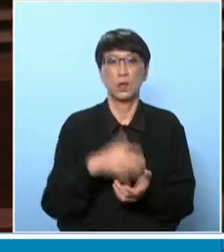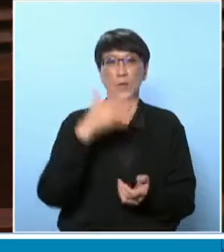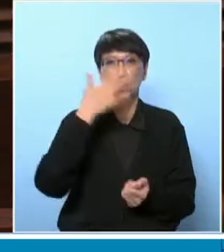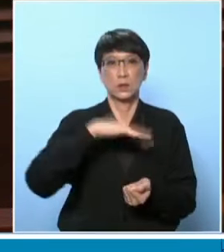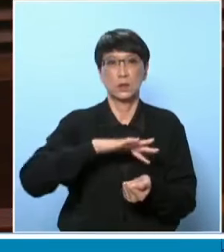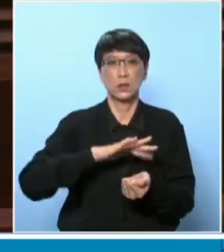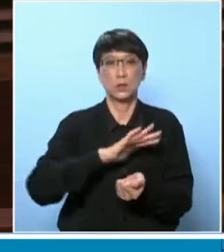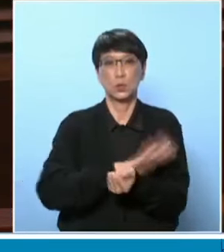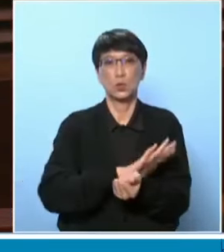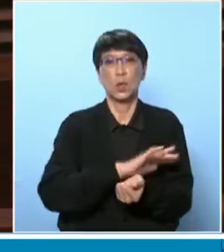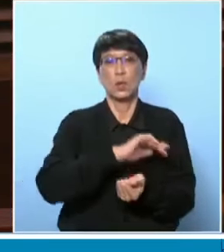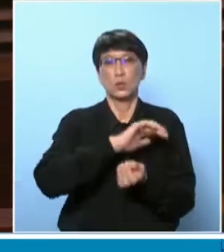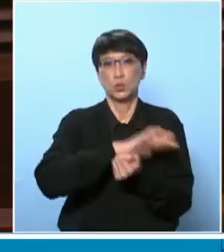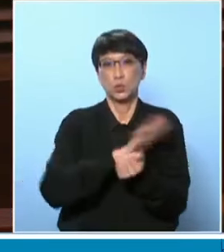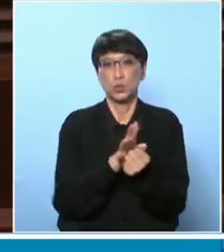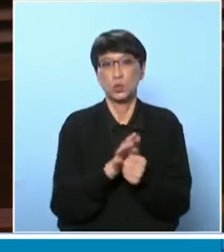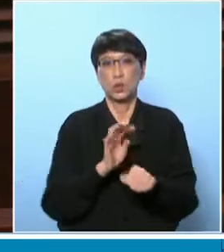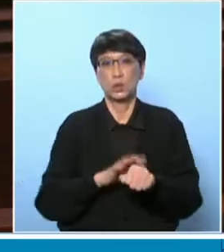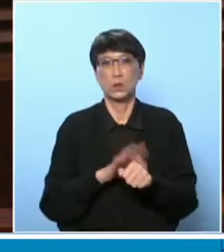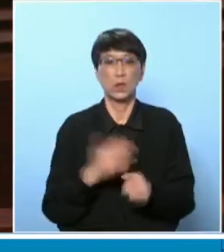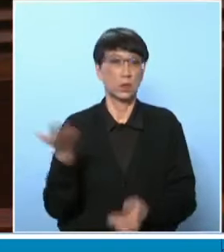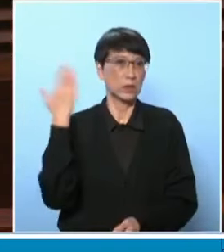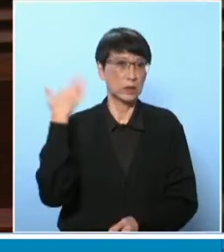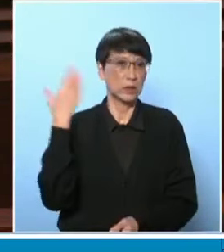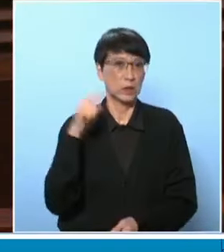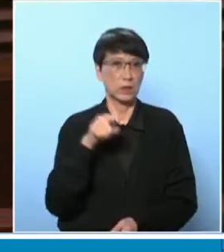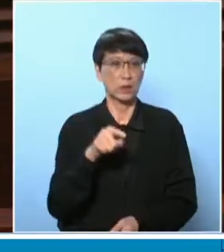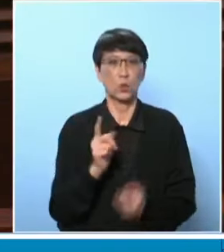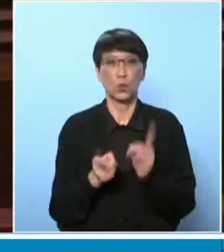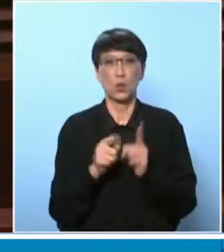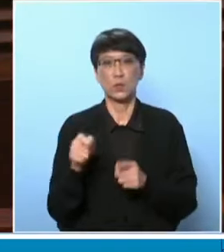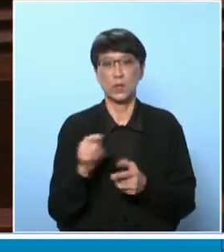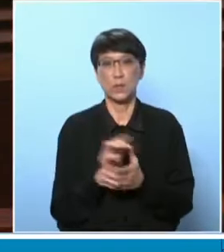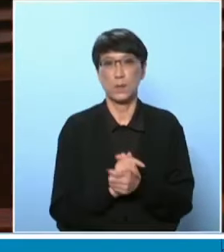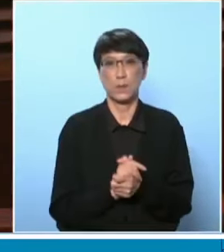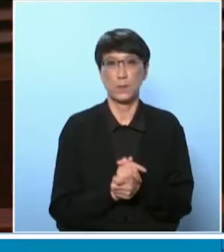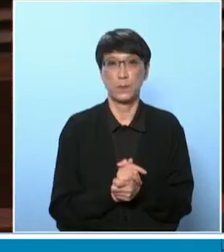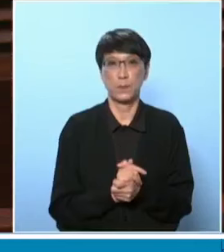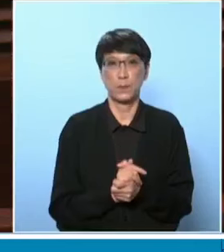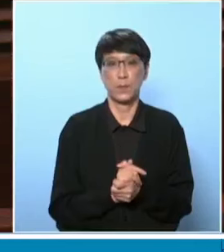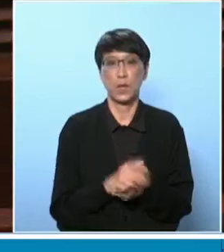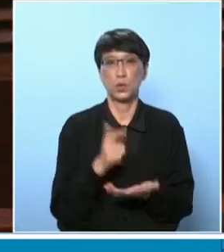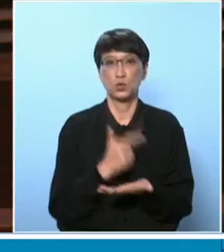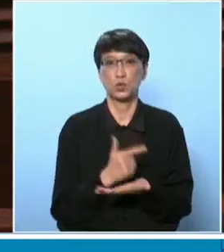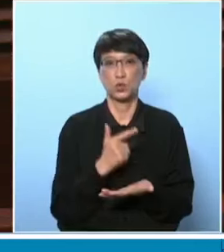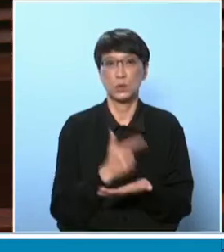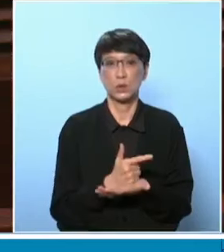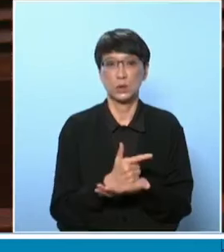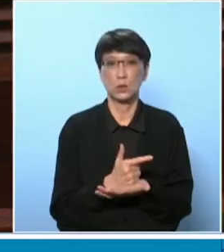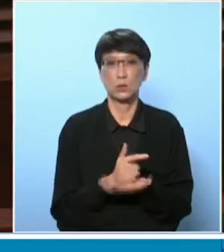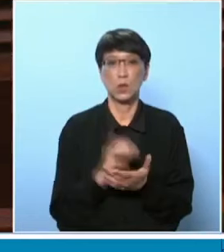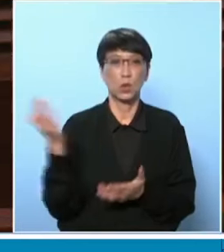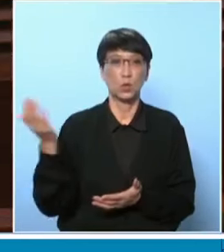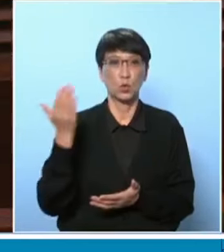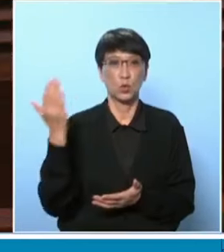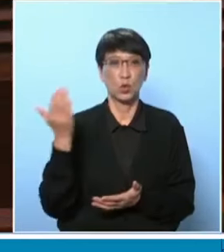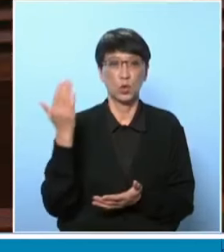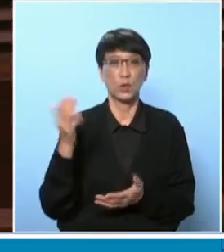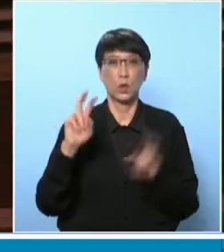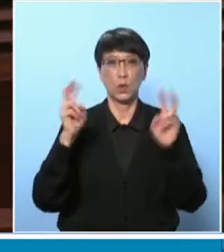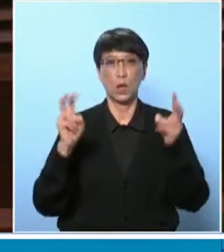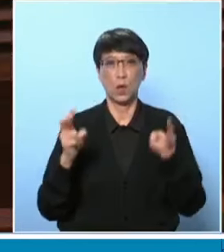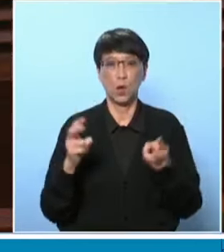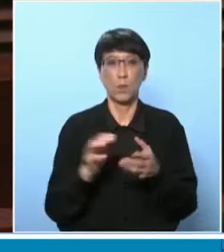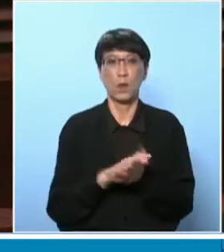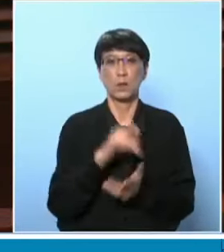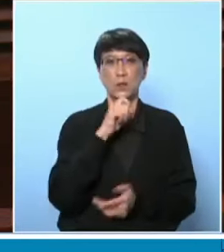間，不同的景區或者我們過往一些比較重點的旅遊的項目，